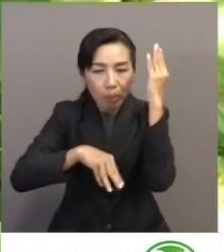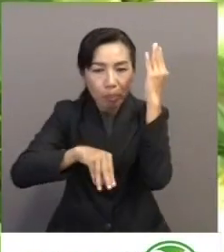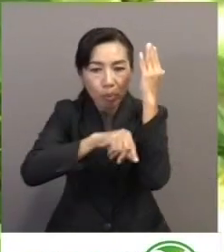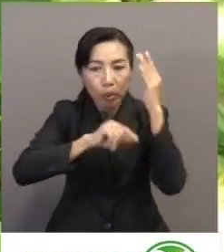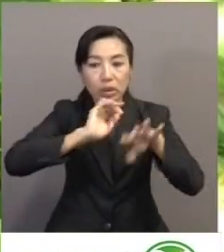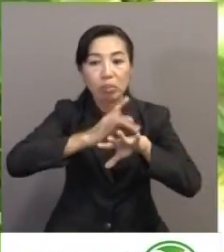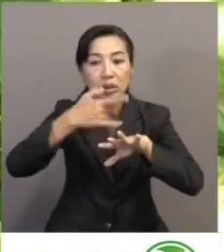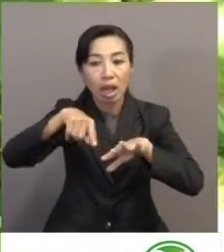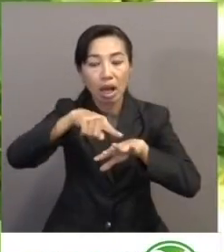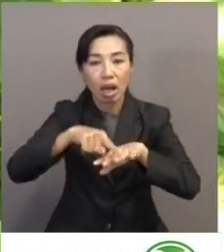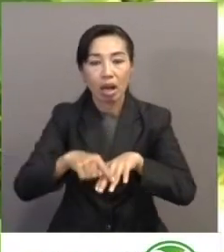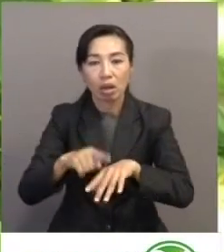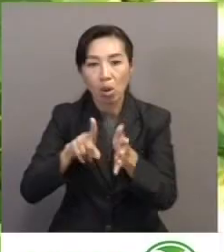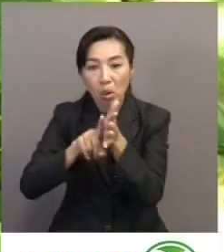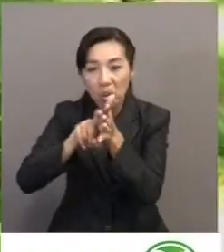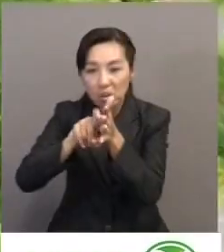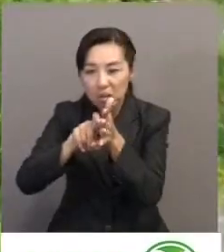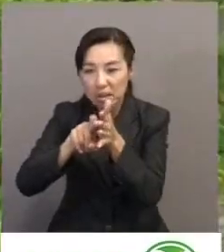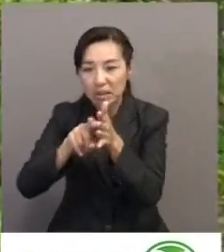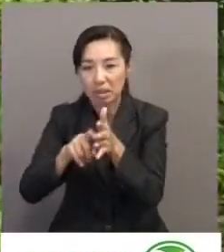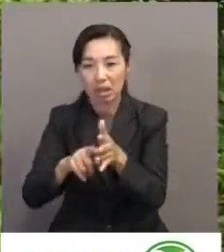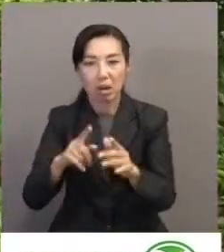ราะว่าเป็นดอกไม้ที่ไว้ทำบุญไหว้พระ